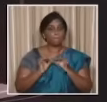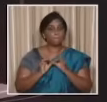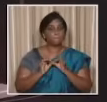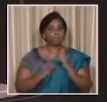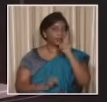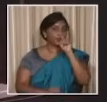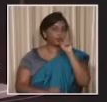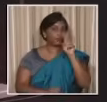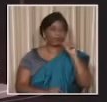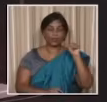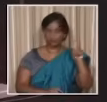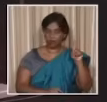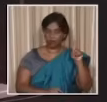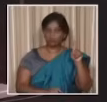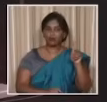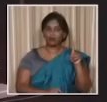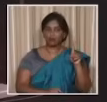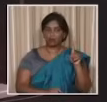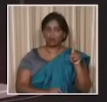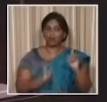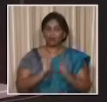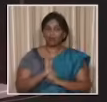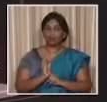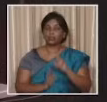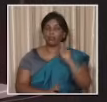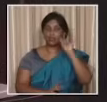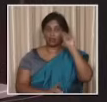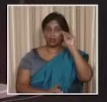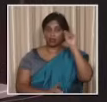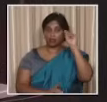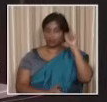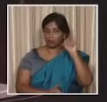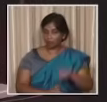බිලියන 1.1 ලක්ෂ 11000